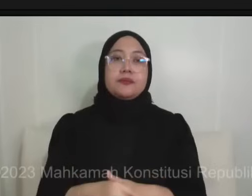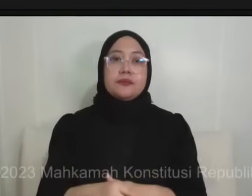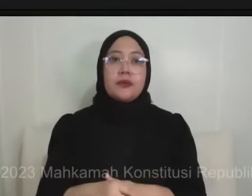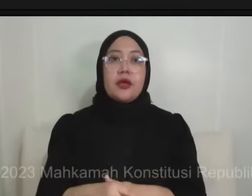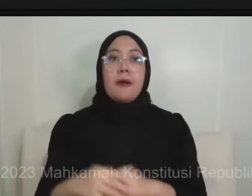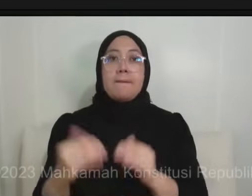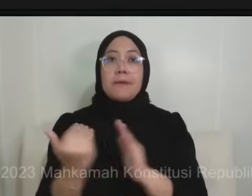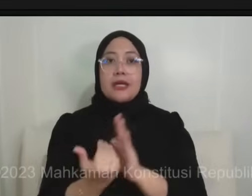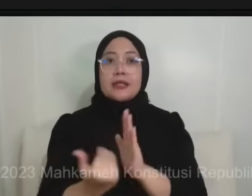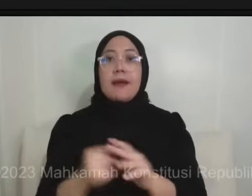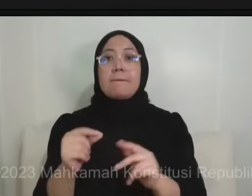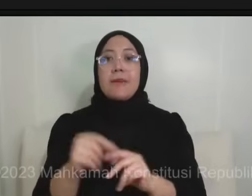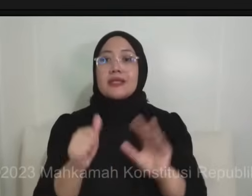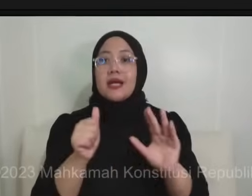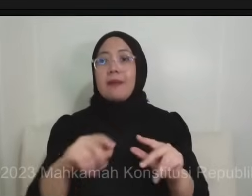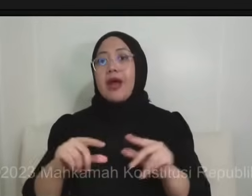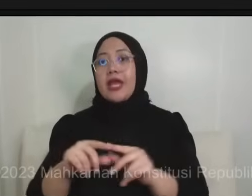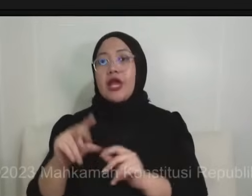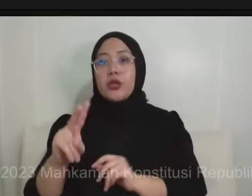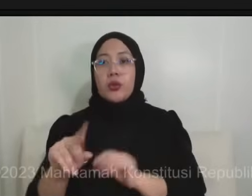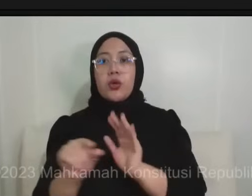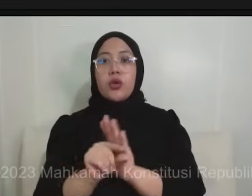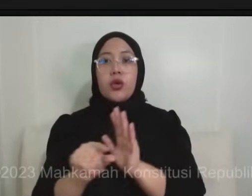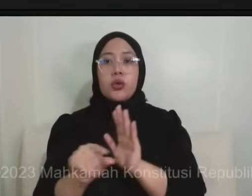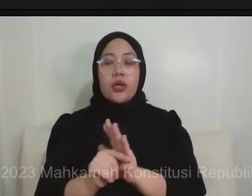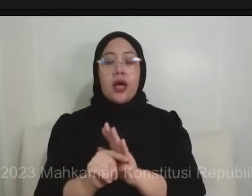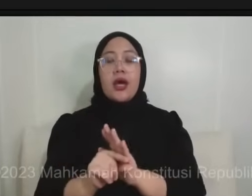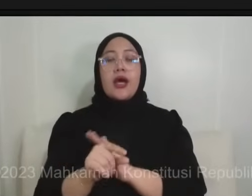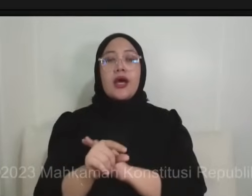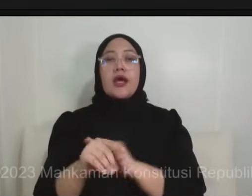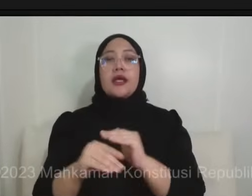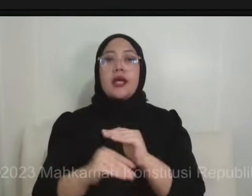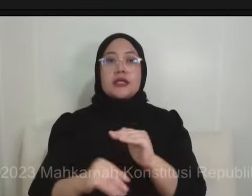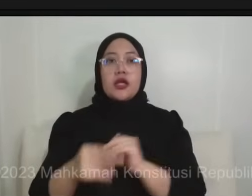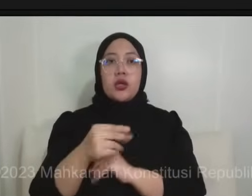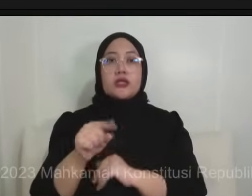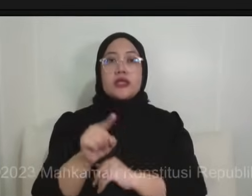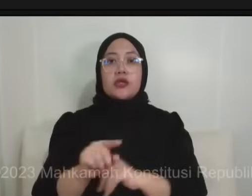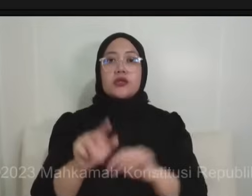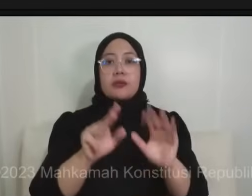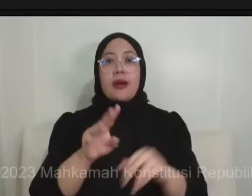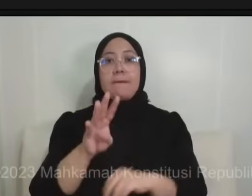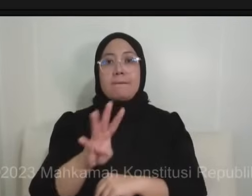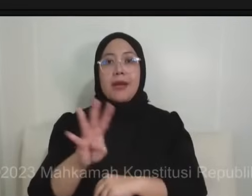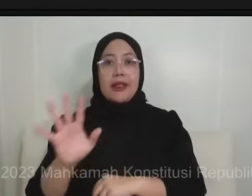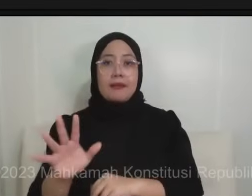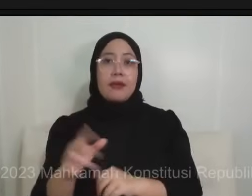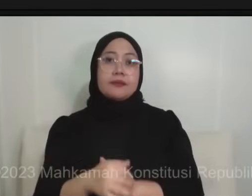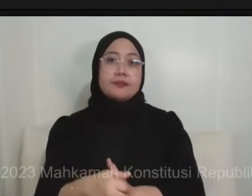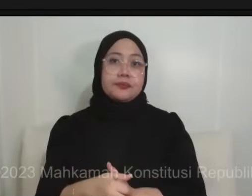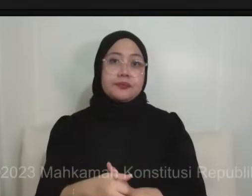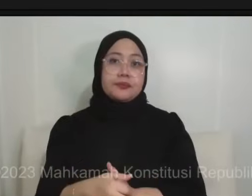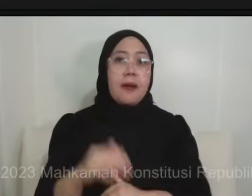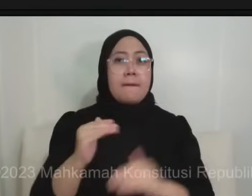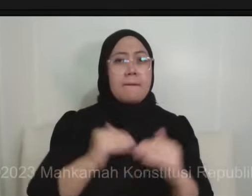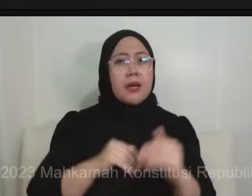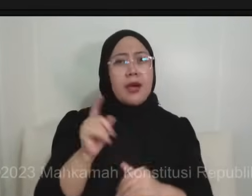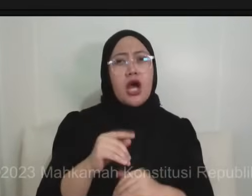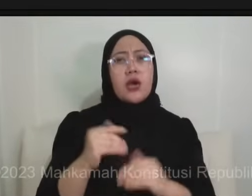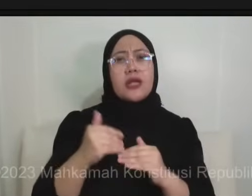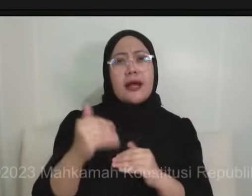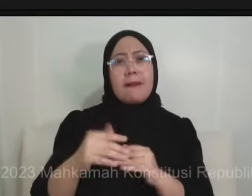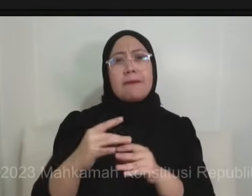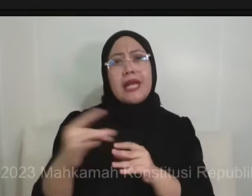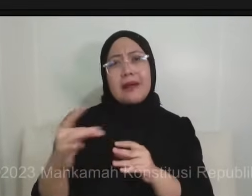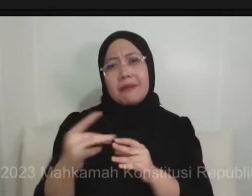6 ayat 2 undang-undang Dasar negaraonesia tahun 1945 menimbang bahwa terhadap pilihan-pilihan